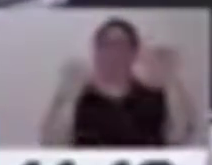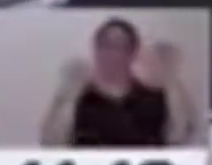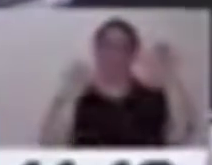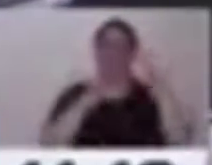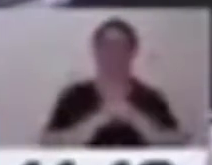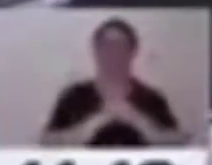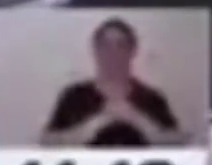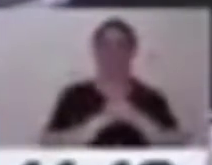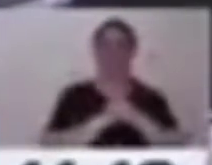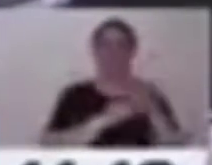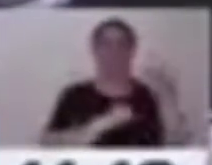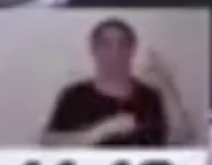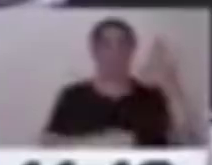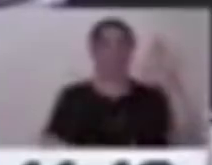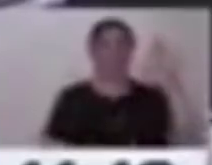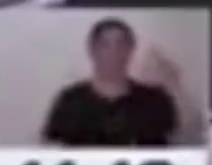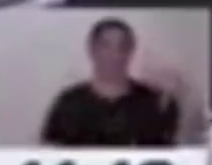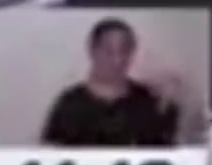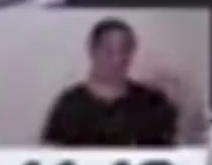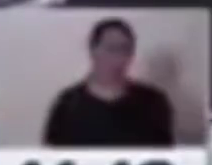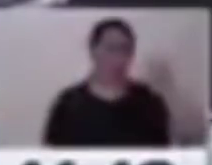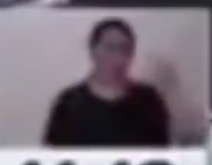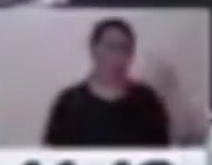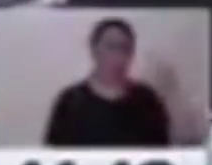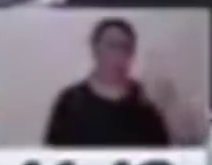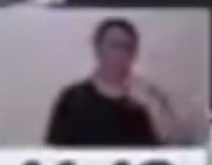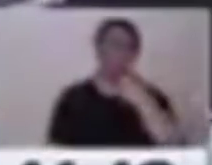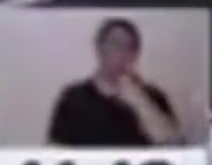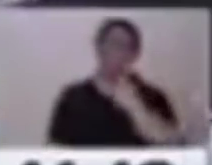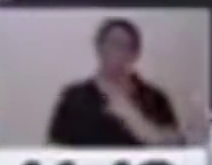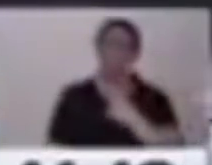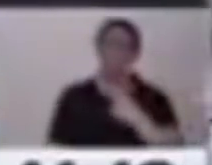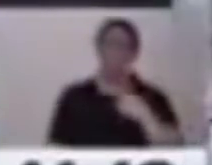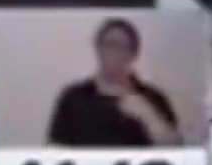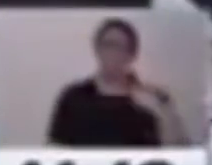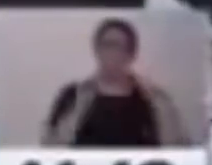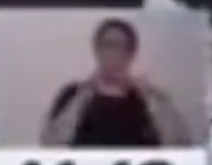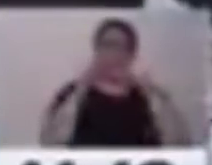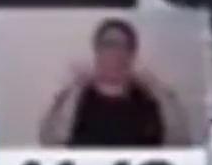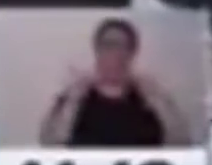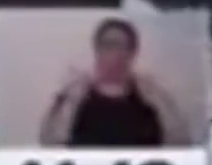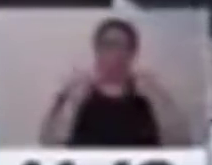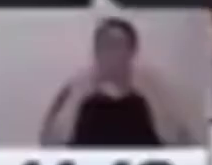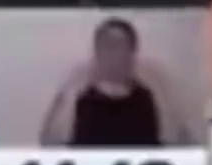mga paghahanda o magsasagawa ng mga paghahanda saka sakaling